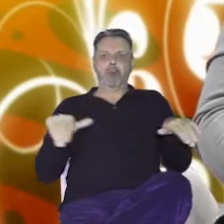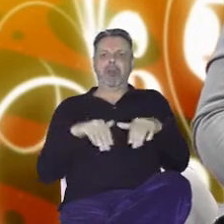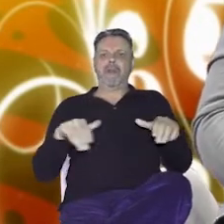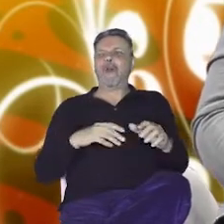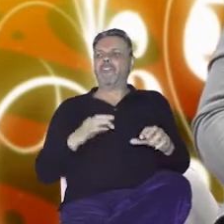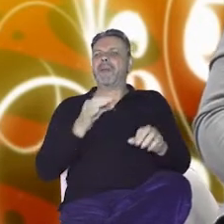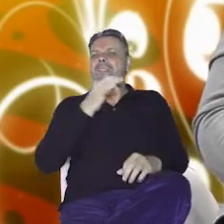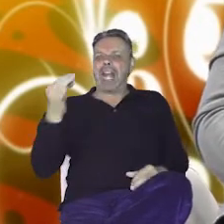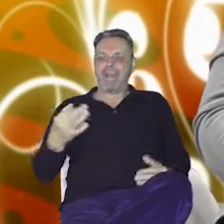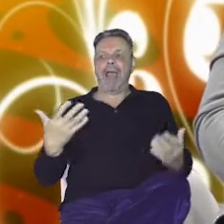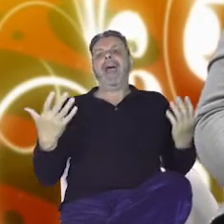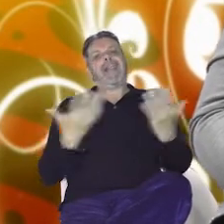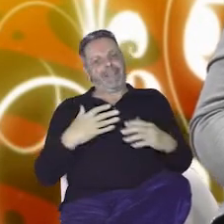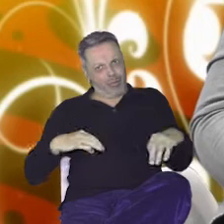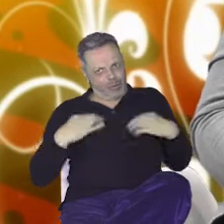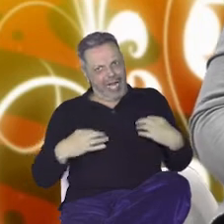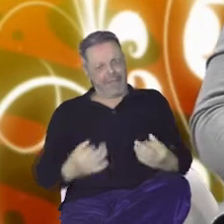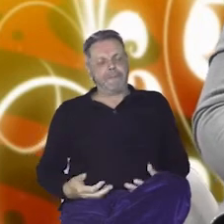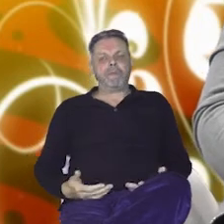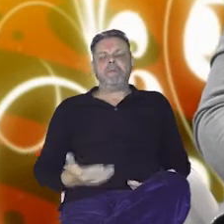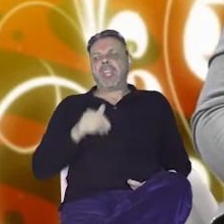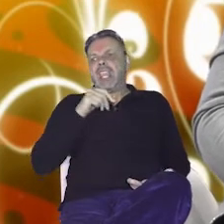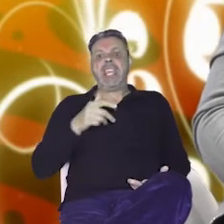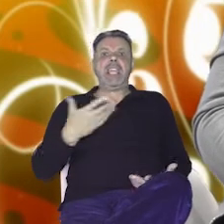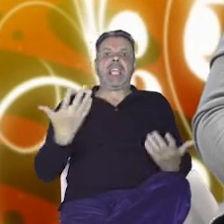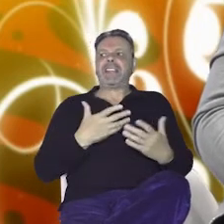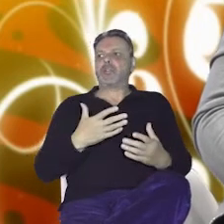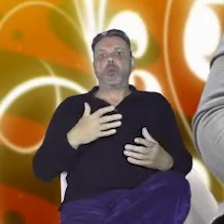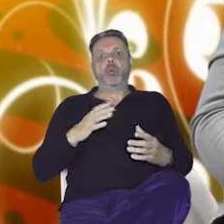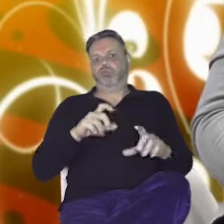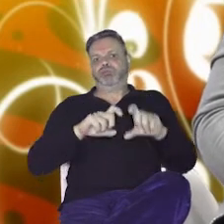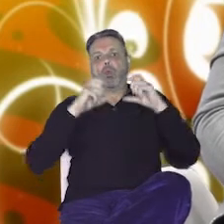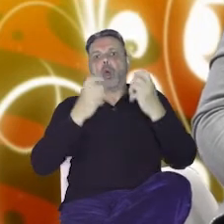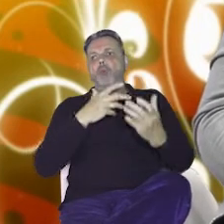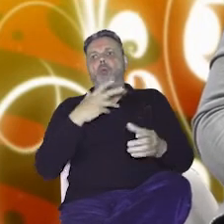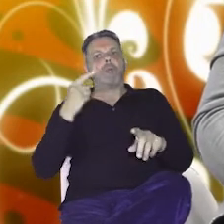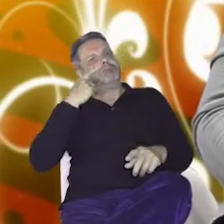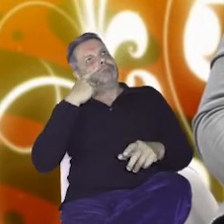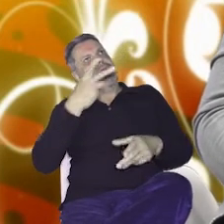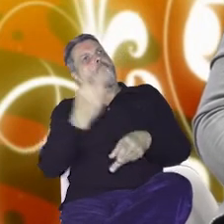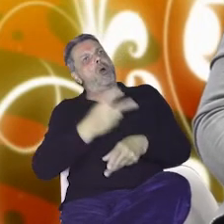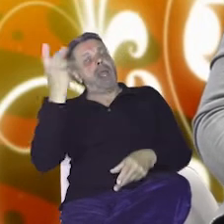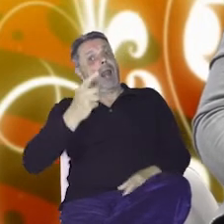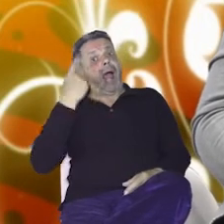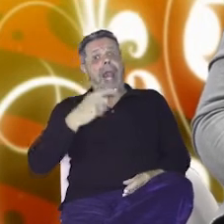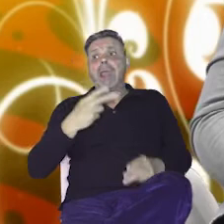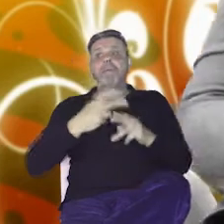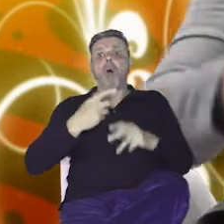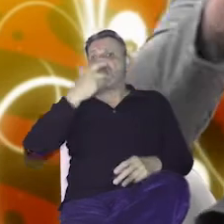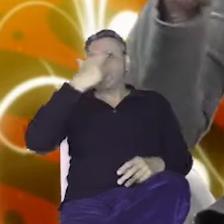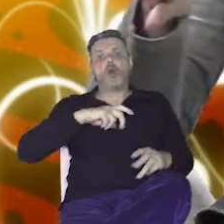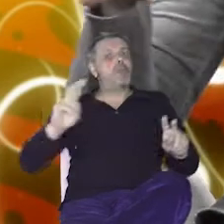umirovljeničkima, kada su još u domu koji izgleda kao hotel. Međutim, osobe koje su bolesne ne mogu svemu tome uživati, a